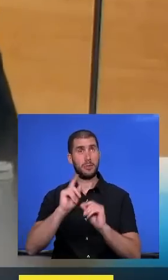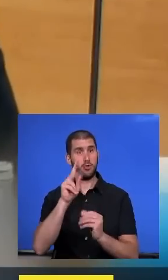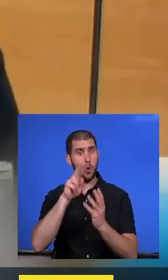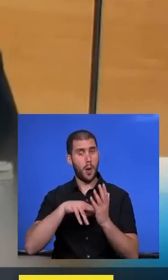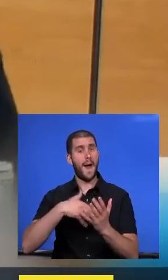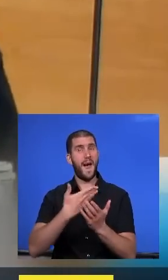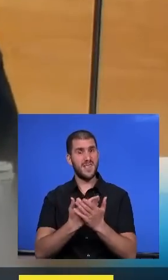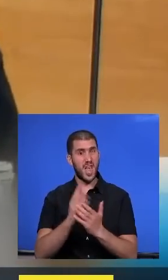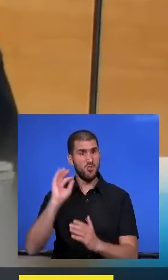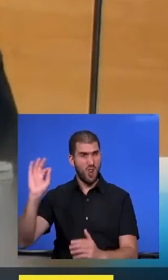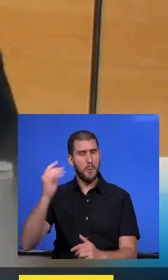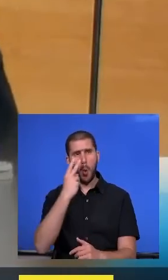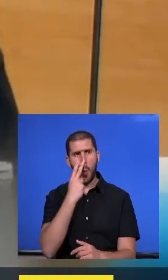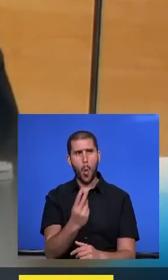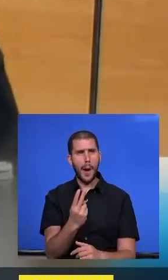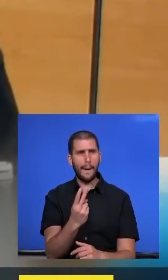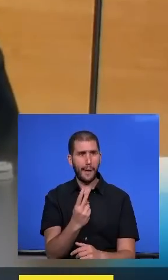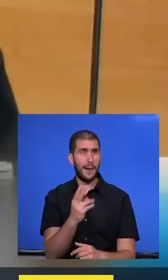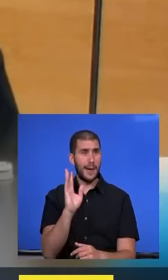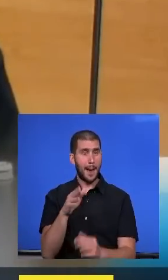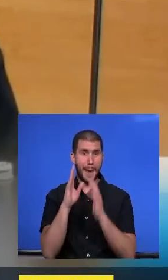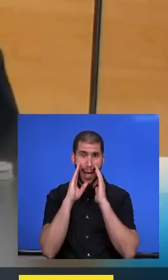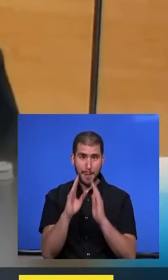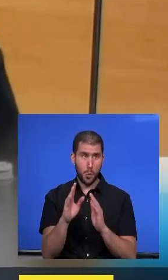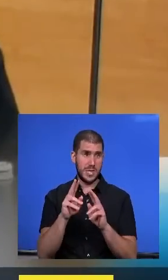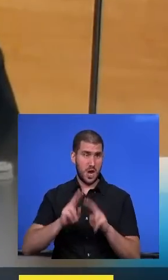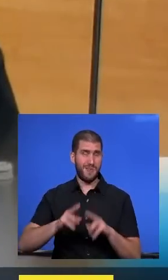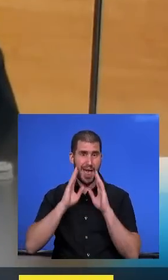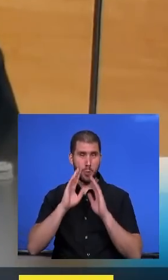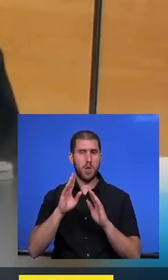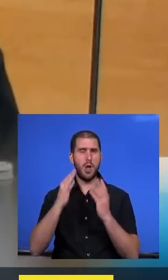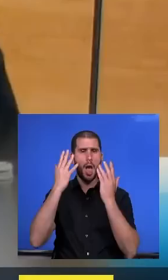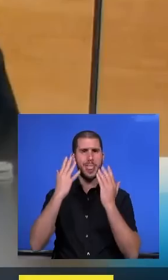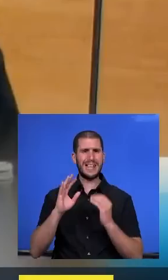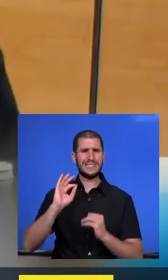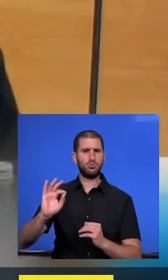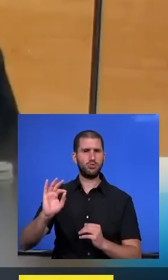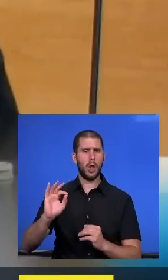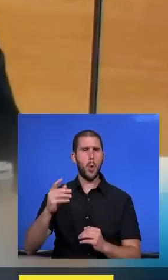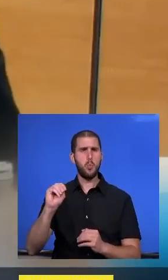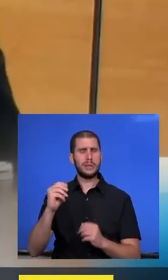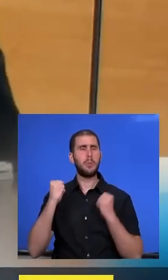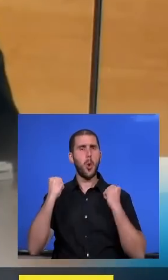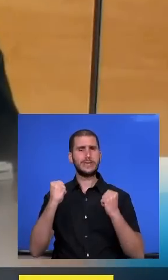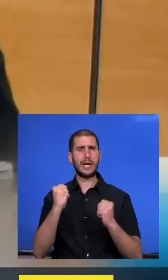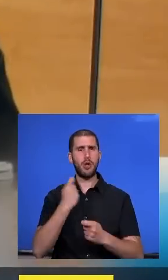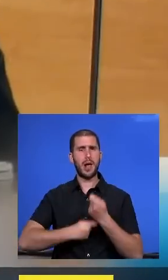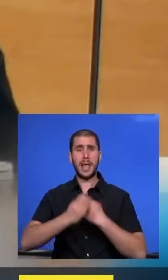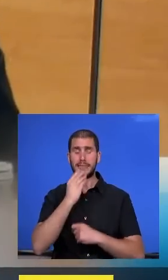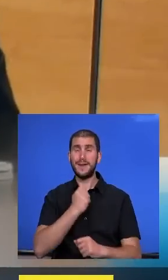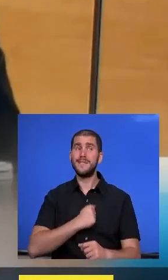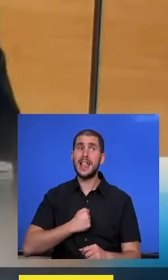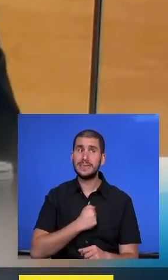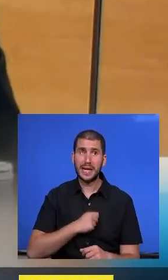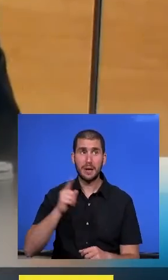הדעת רואה את ה... גם את האמון ואת האמונה של האנליסטים של מודי'ס בחוזקתה של הכלכלה הישראלית. לצערי,